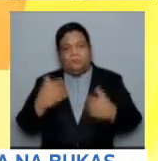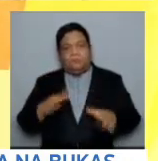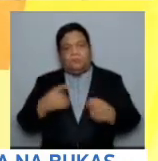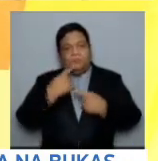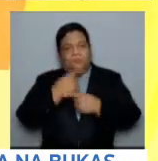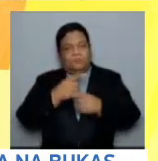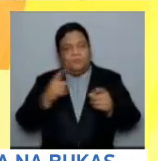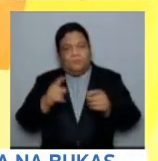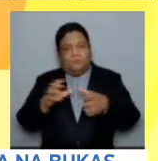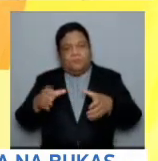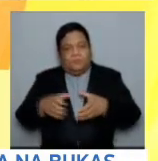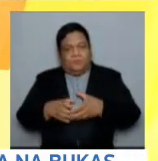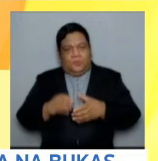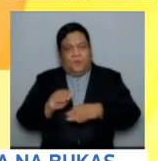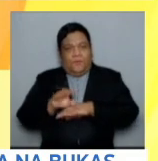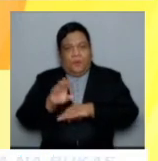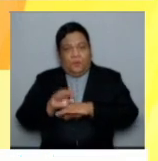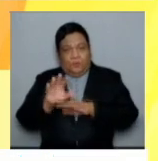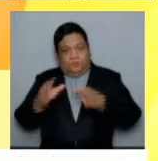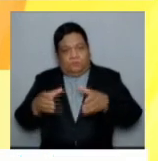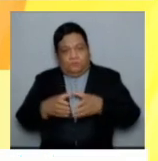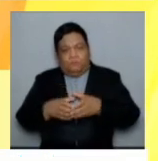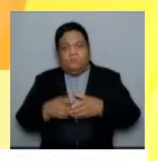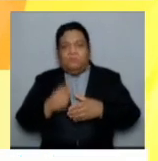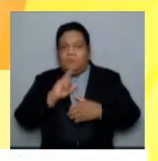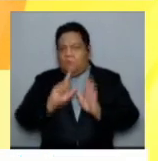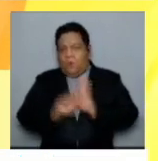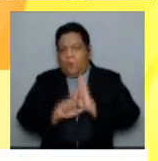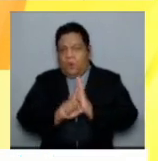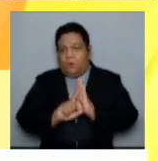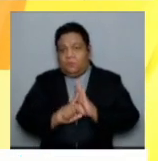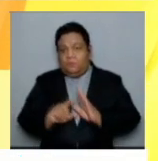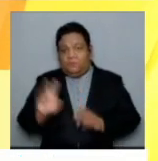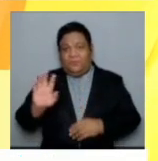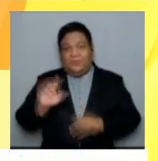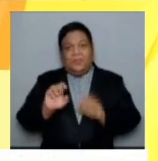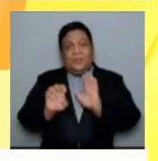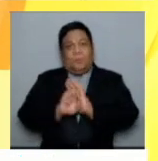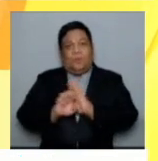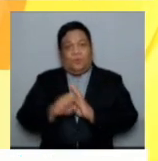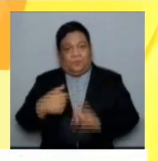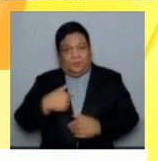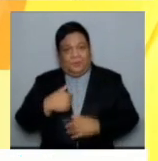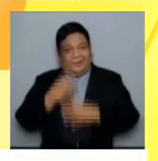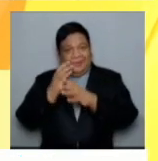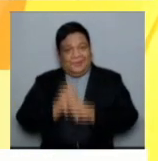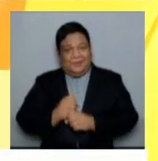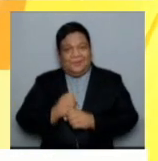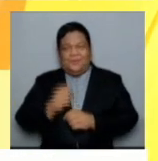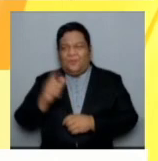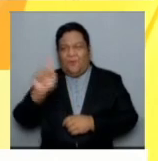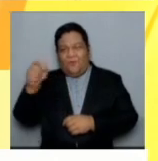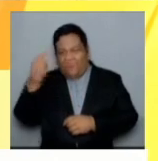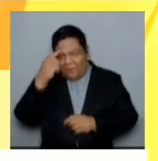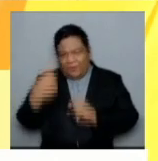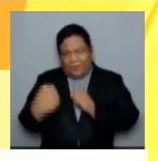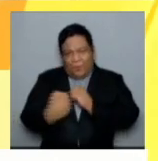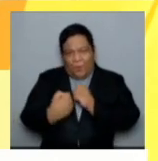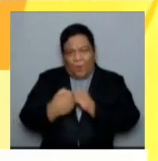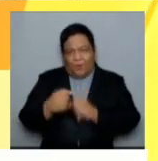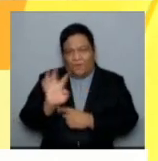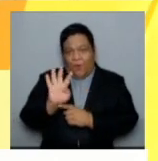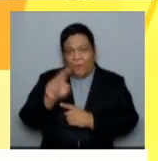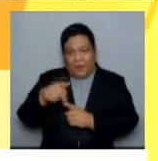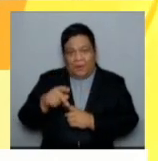to na bawal din ang paggamit ng ATM card kung ang paggamit bilang pangsanla,